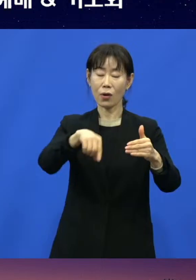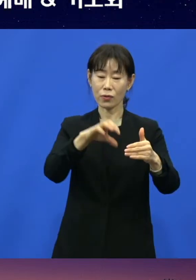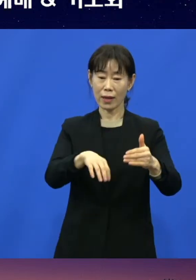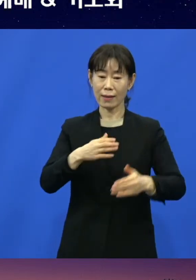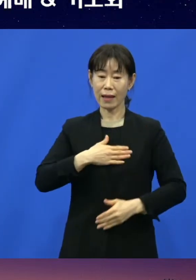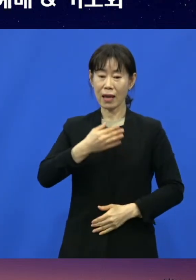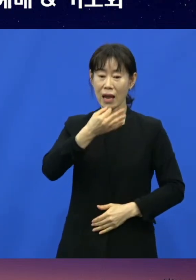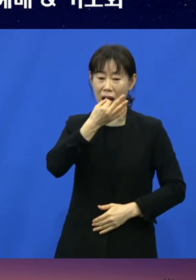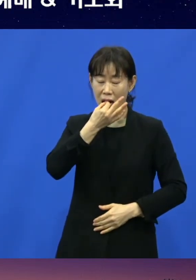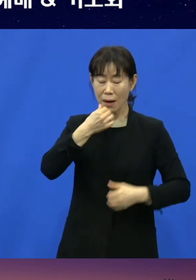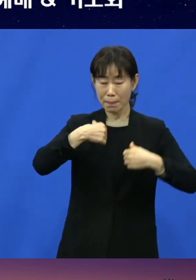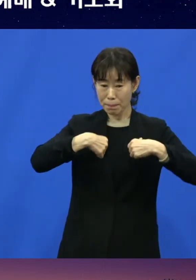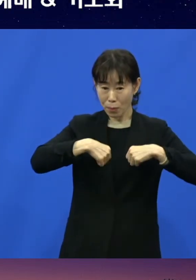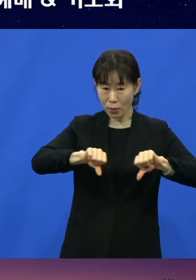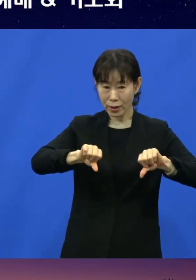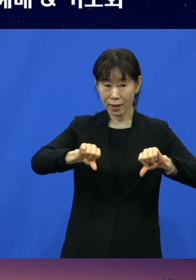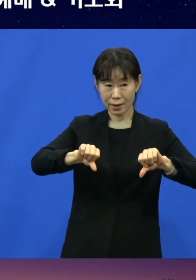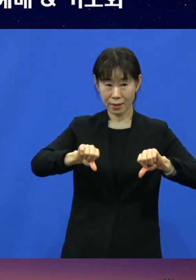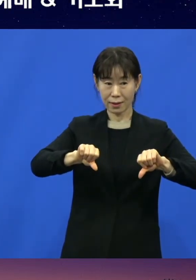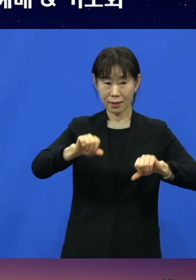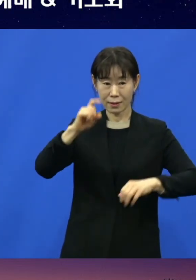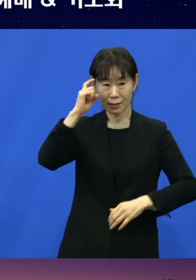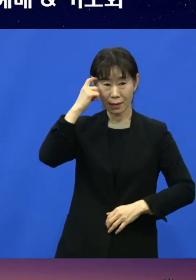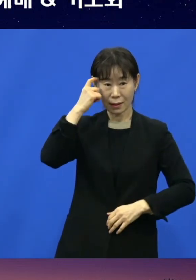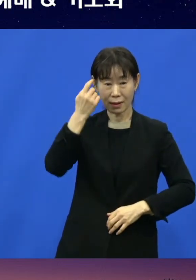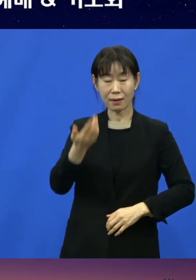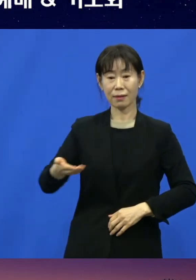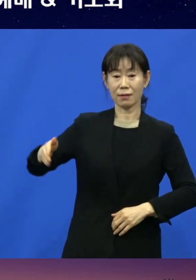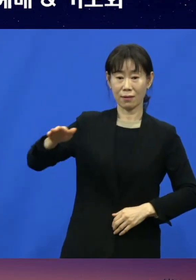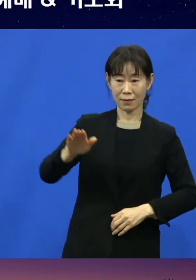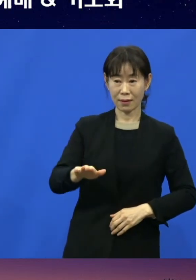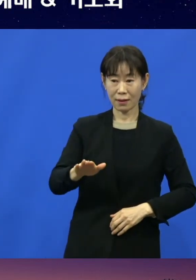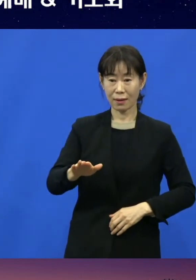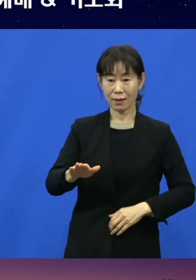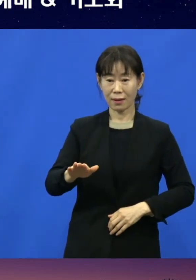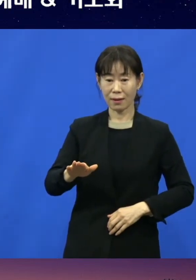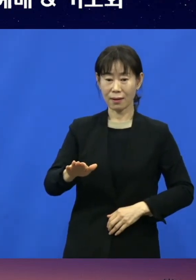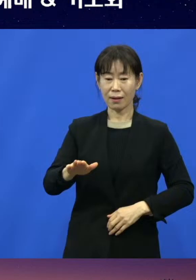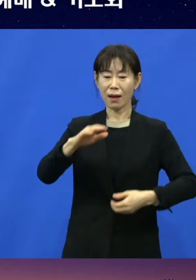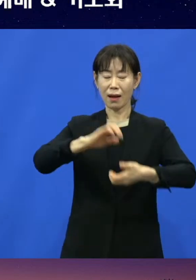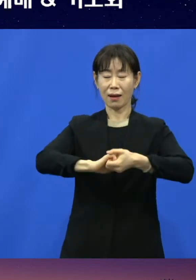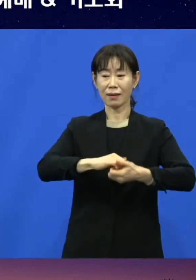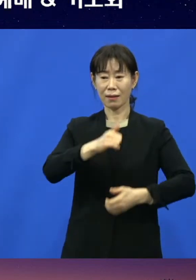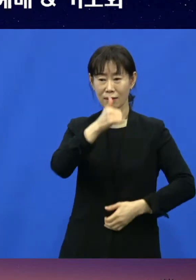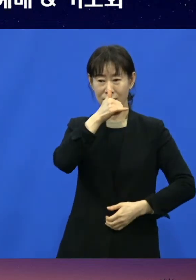포기했다고 생각하지만 어느 시점에 가면 딱 멈추는 게 있어요.